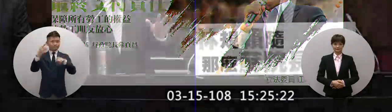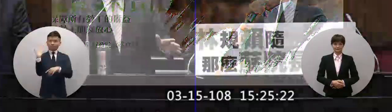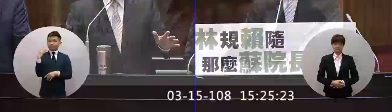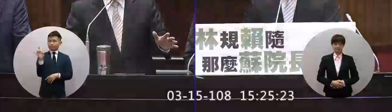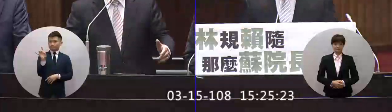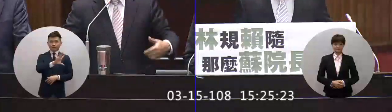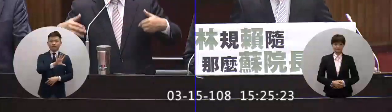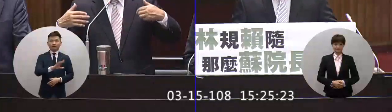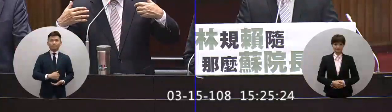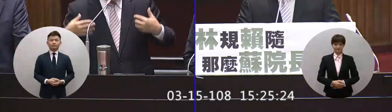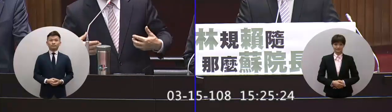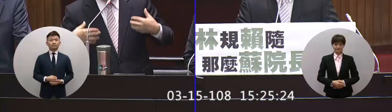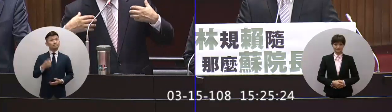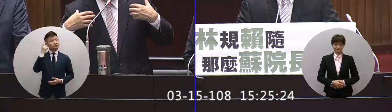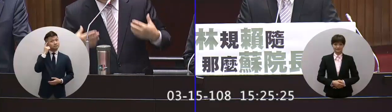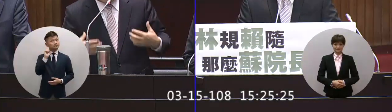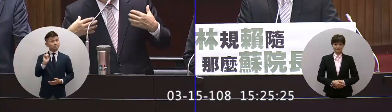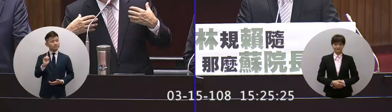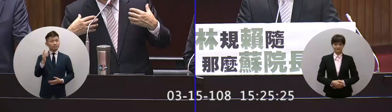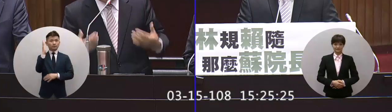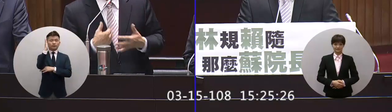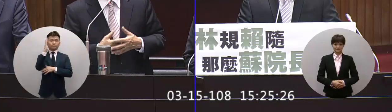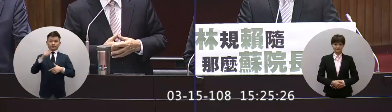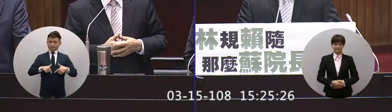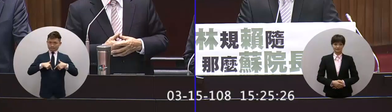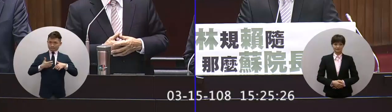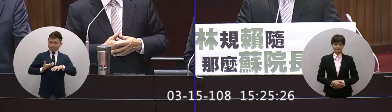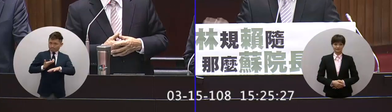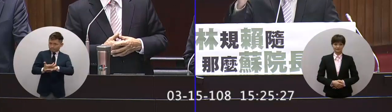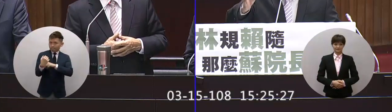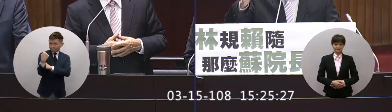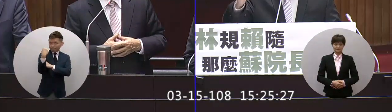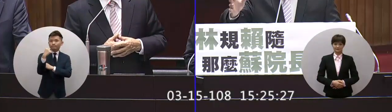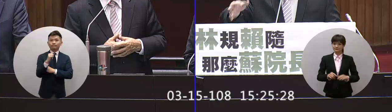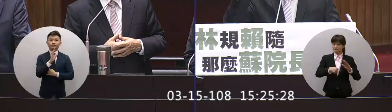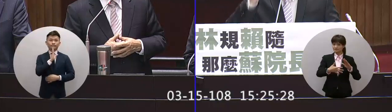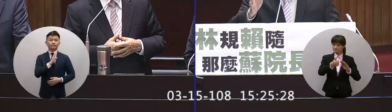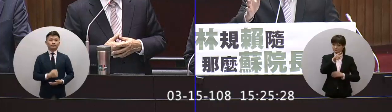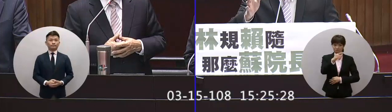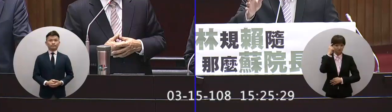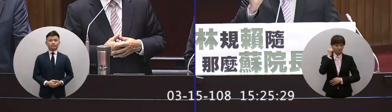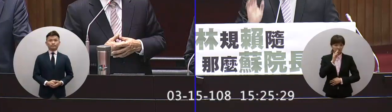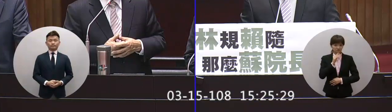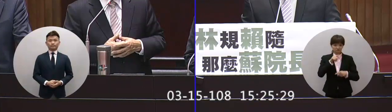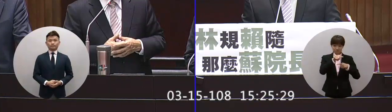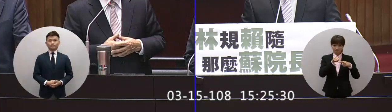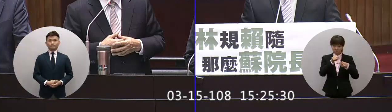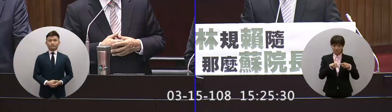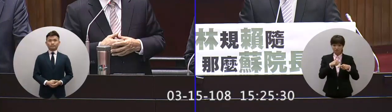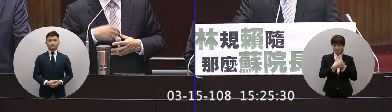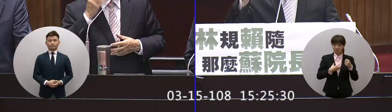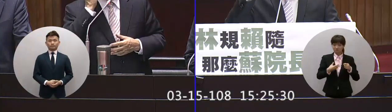从来没有这样，可见政府的诚心跟努力。 所以院长的意思是，平均投保薪资你不